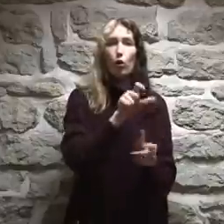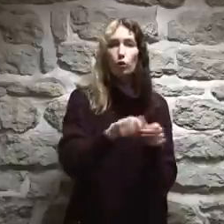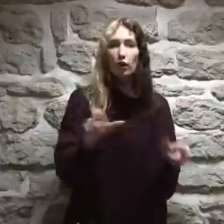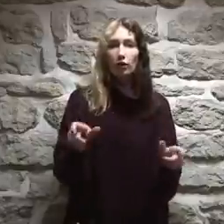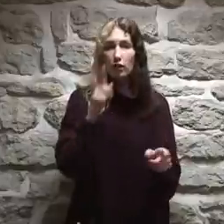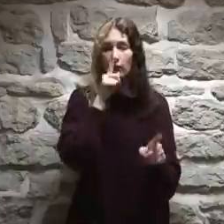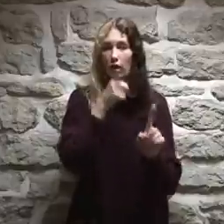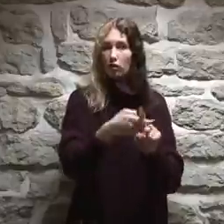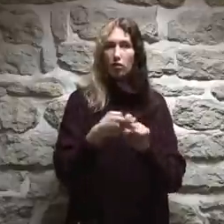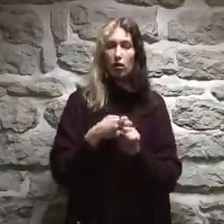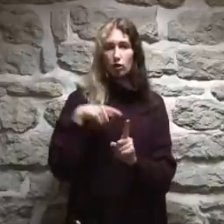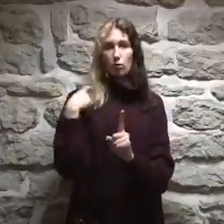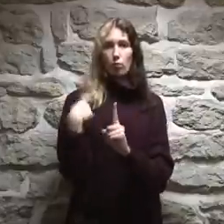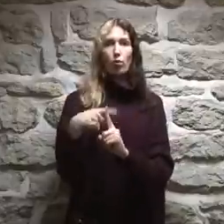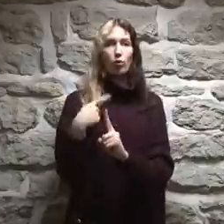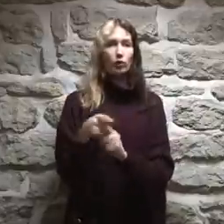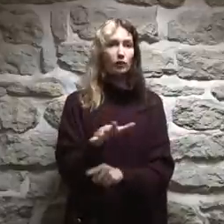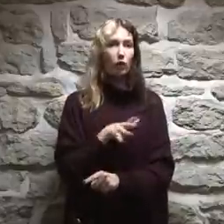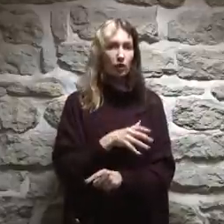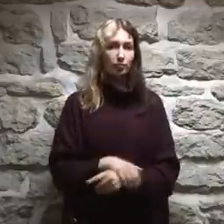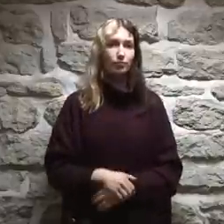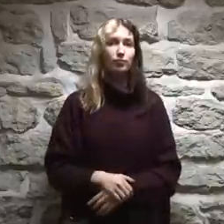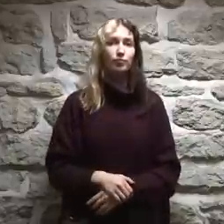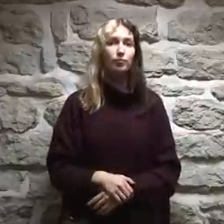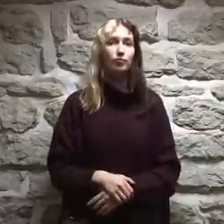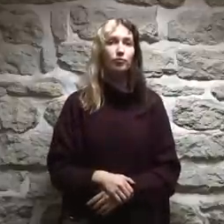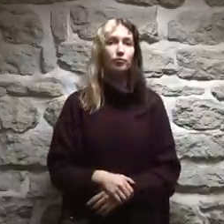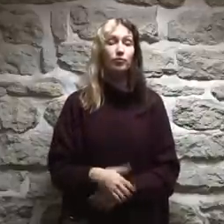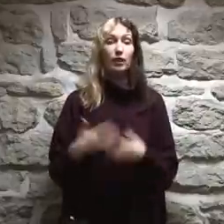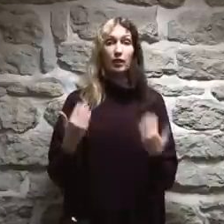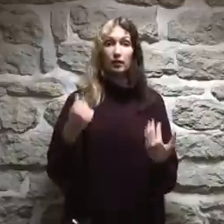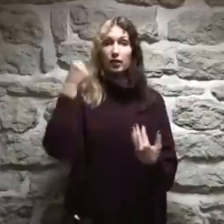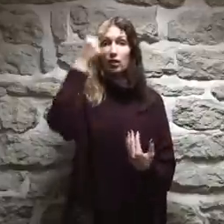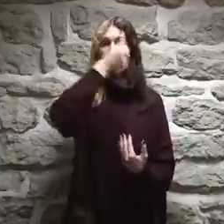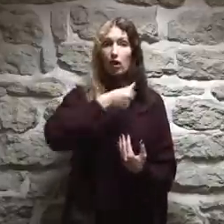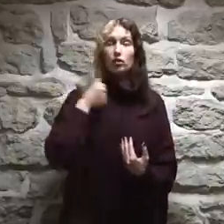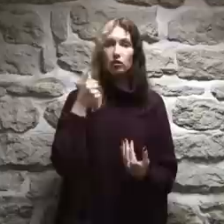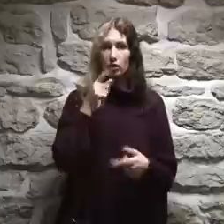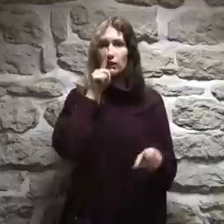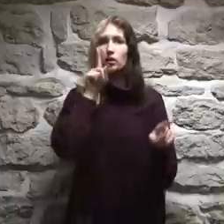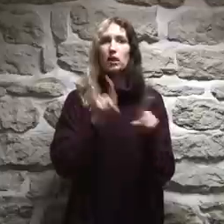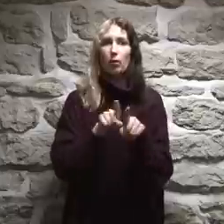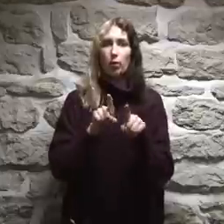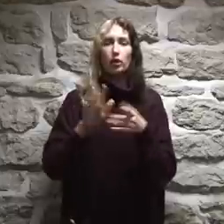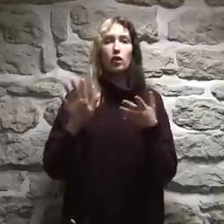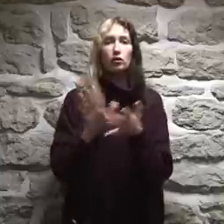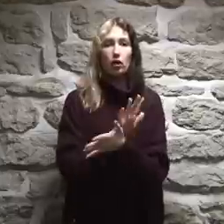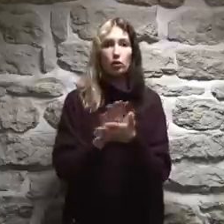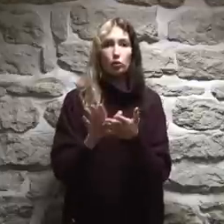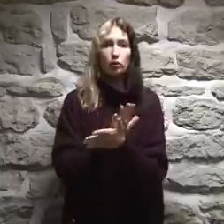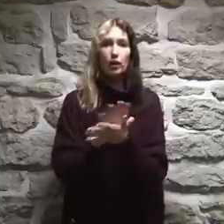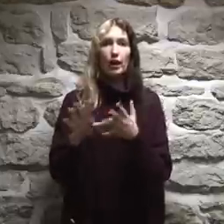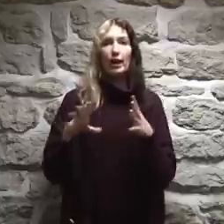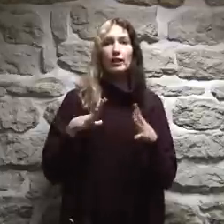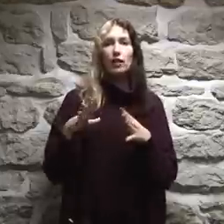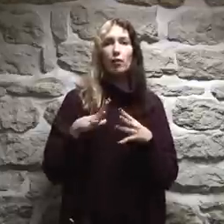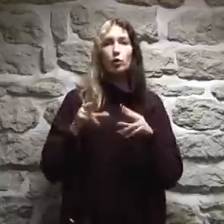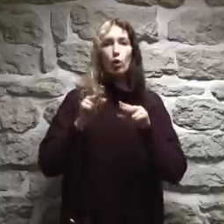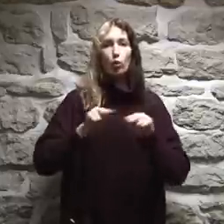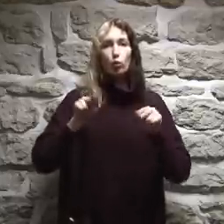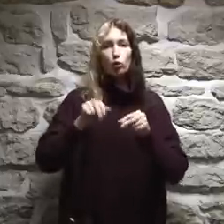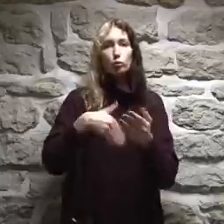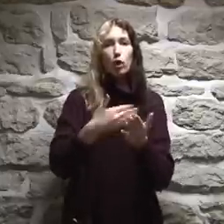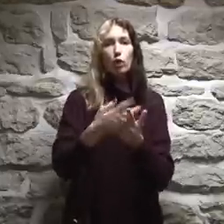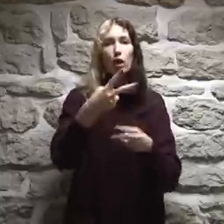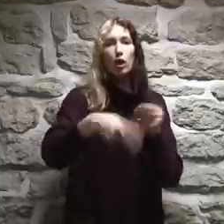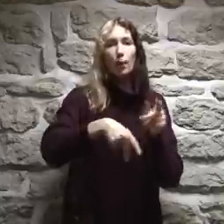nendele kursustele oli väga positiivne. Sel aastal me pakume samuti tasuta e-kursuseid